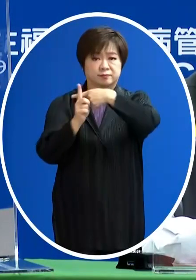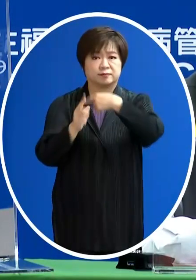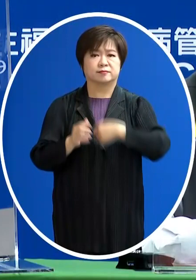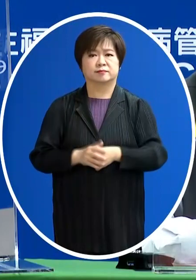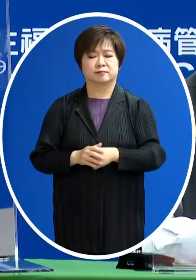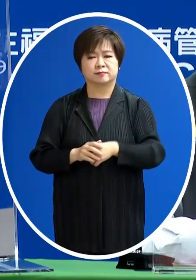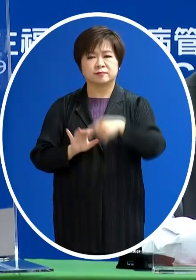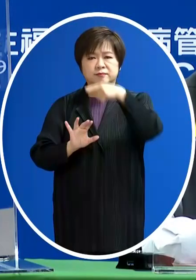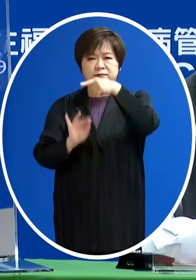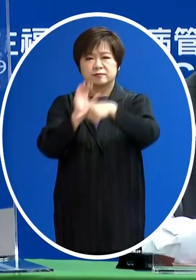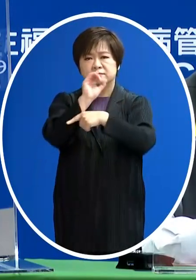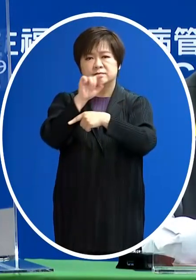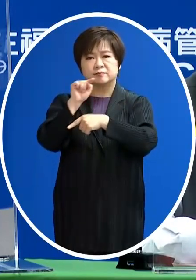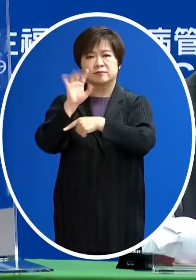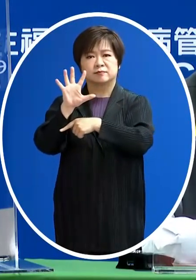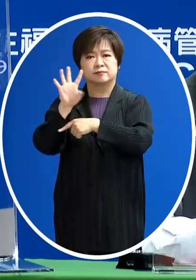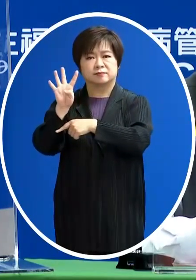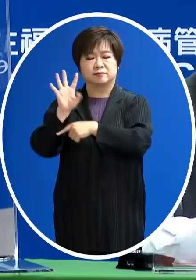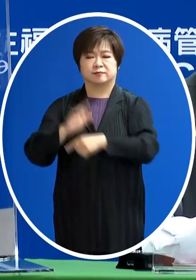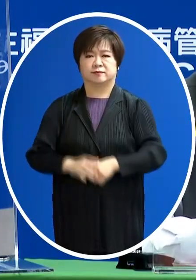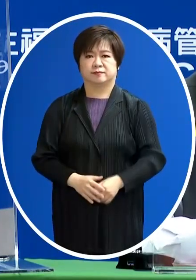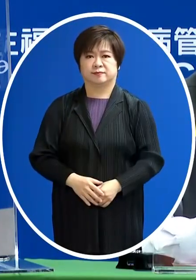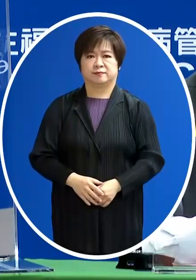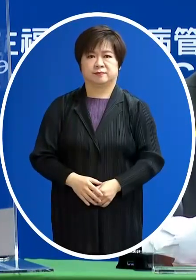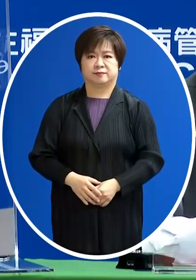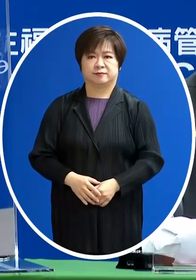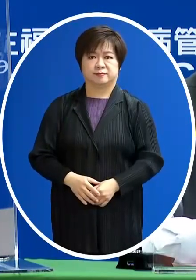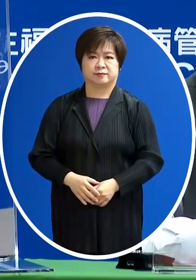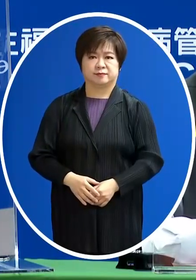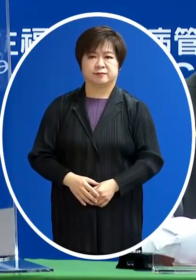是0.54。